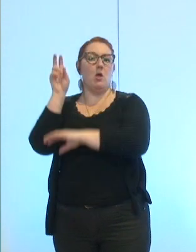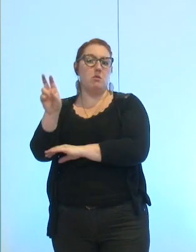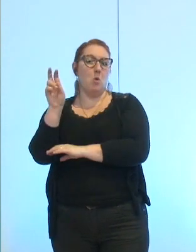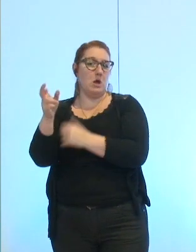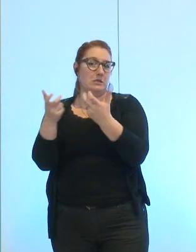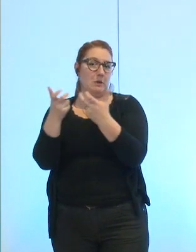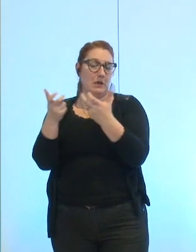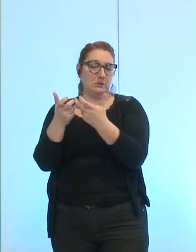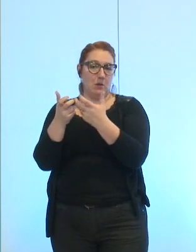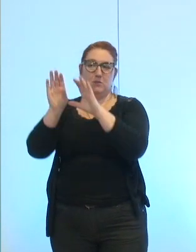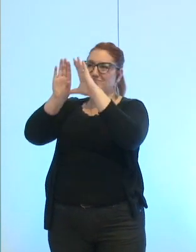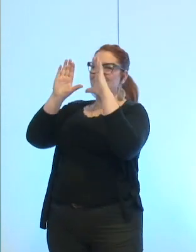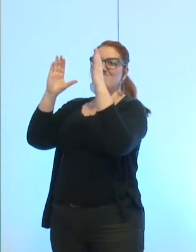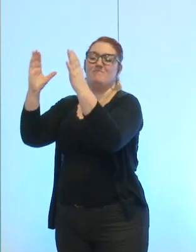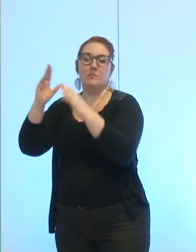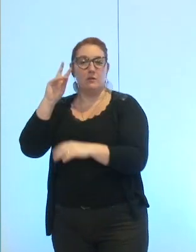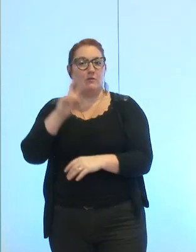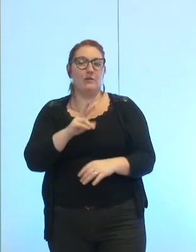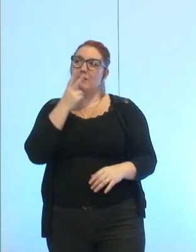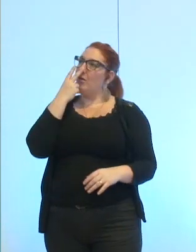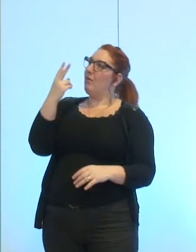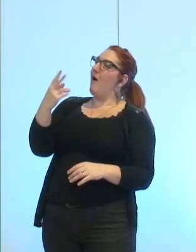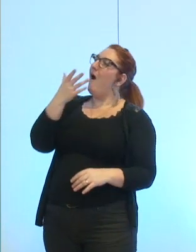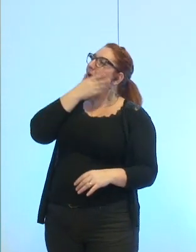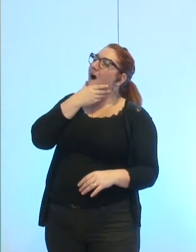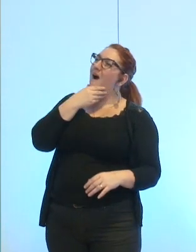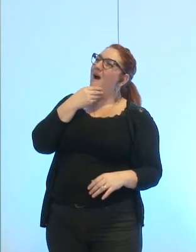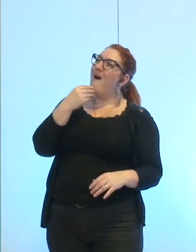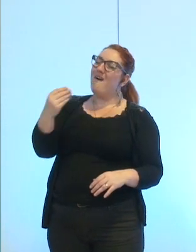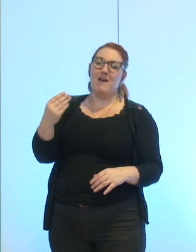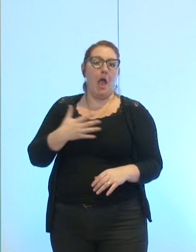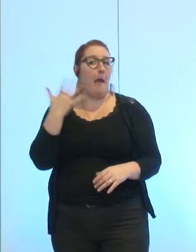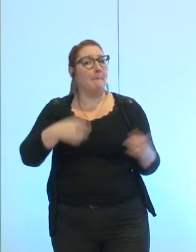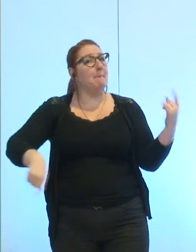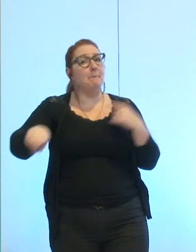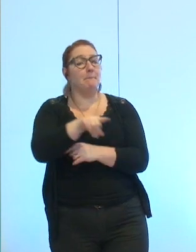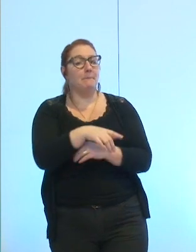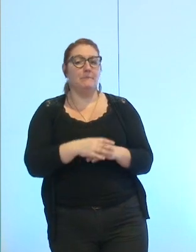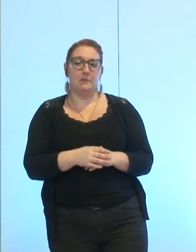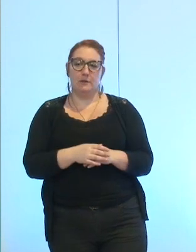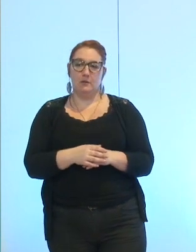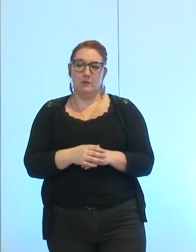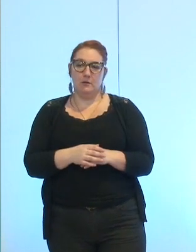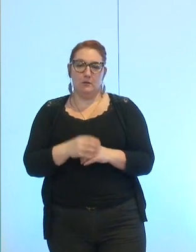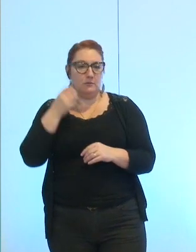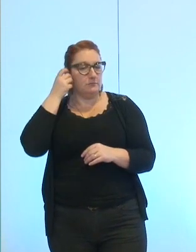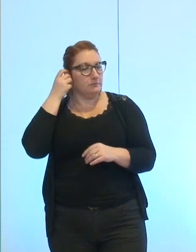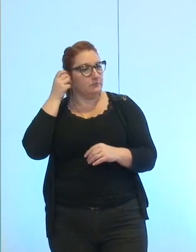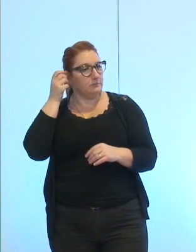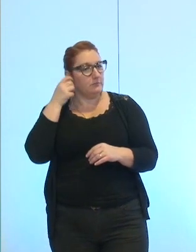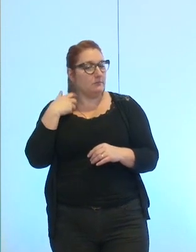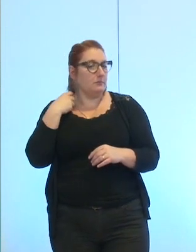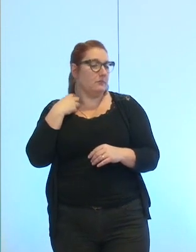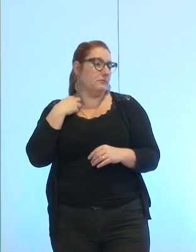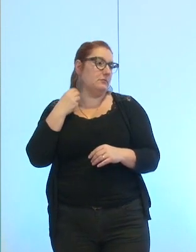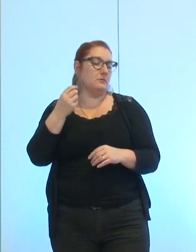il était y compris apprécié pour leur esthétique il y a un autre plan social qui ne dit pas son nom et contre lequel la